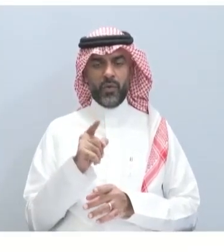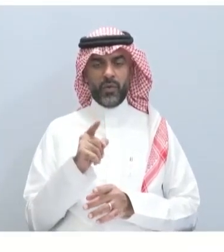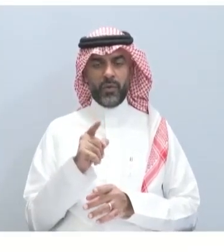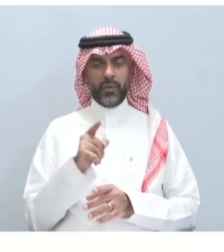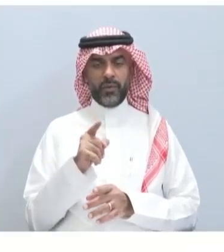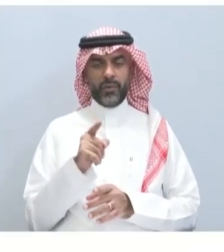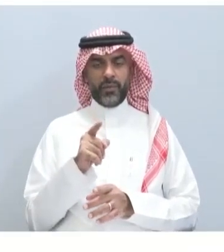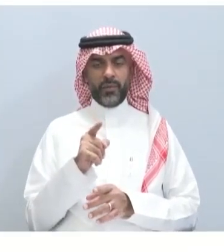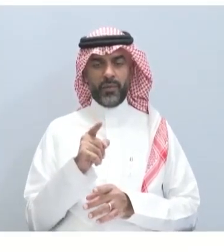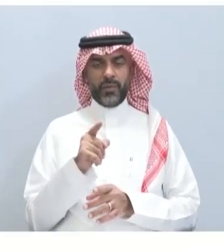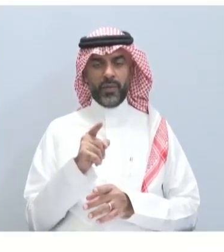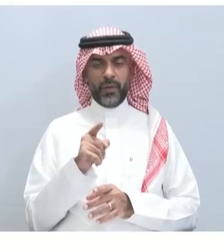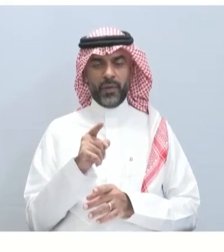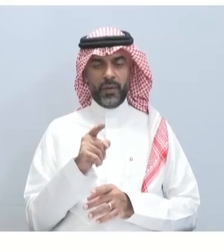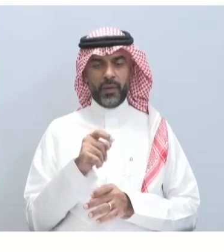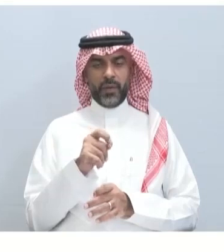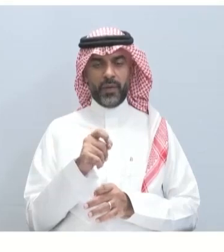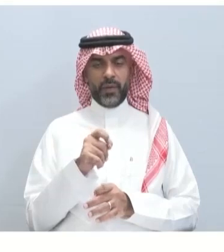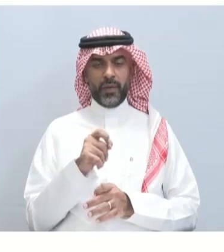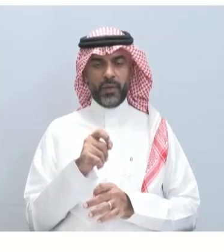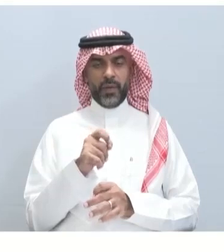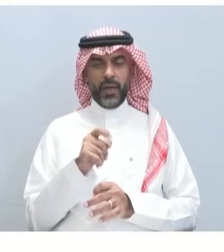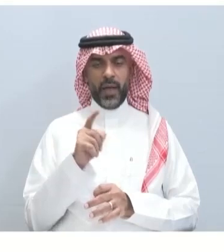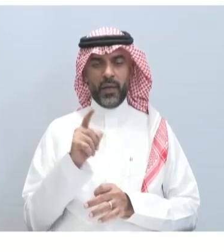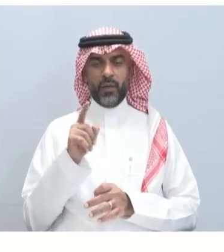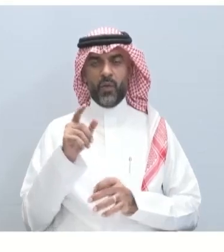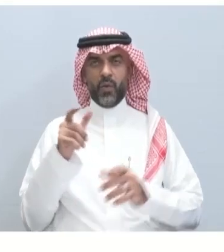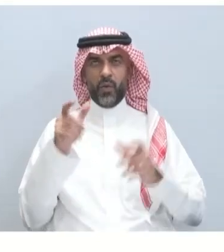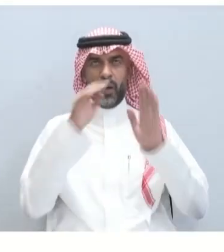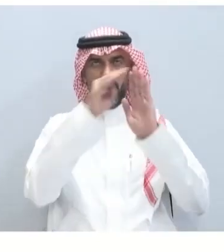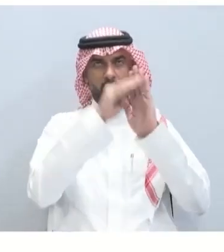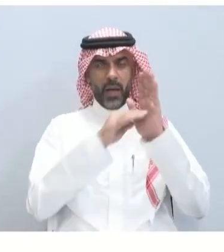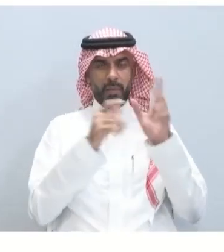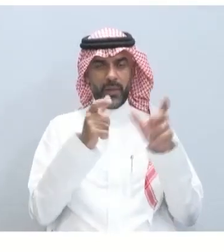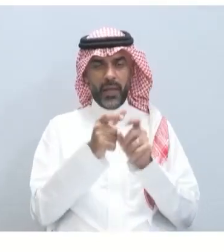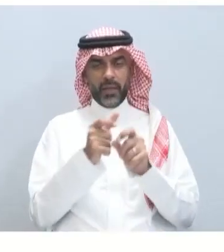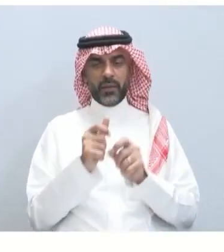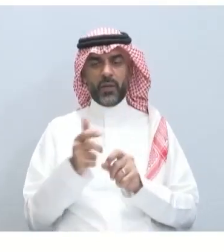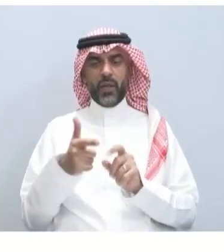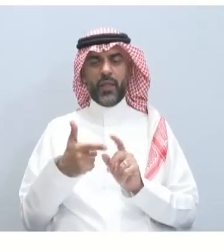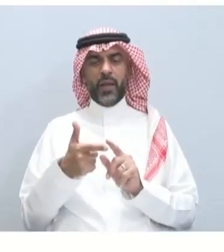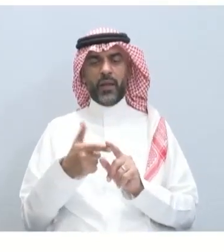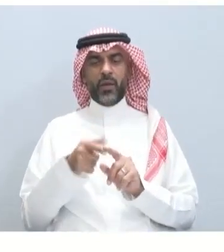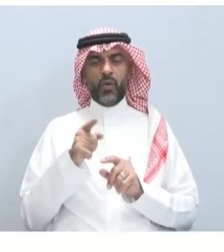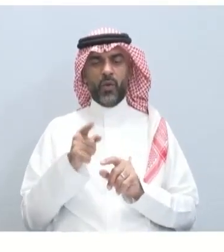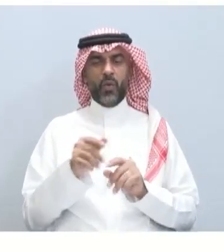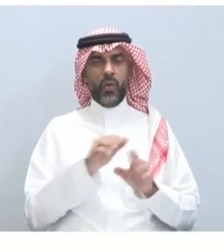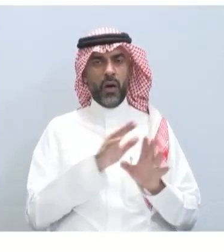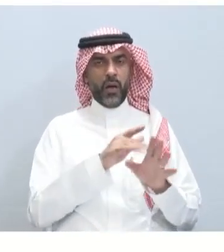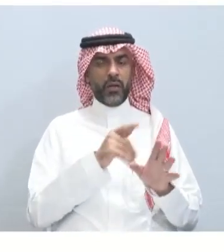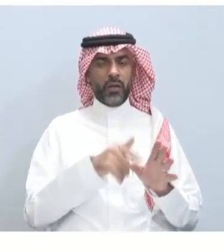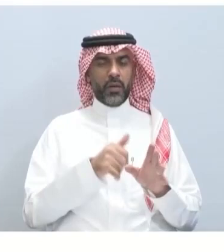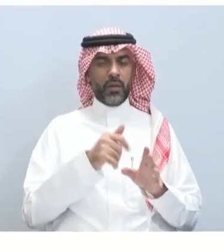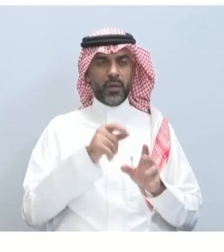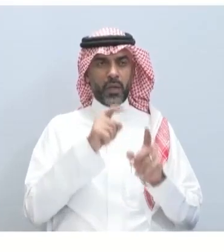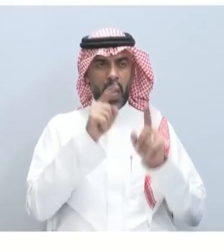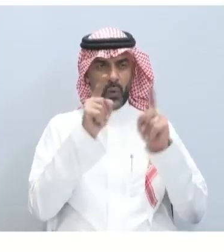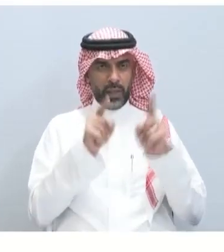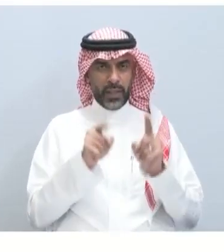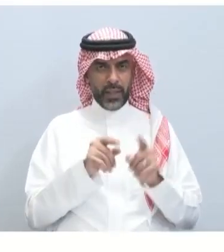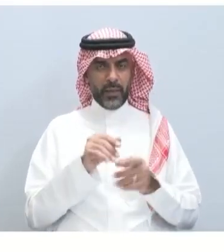للمواد المكتبيه في مكتبه معينه اثنان الفهرس بوصفه اداه للاسترجاع او تحديد